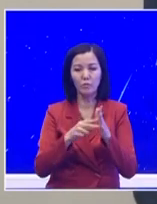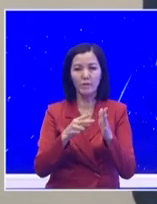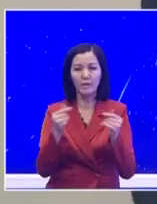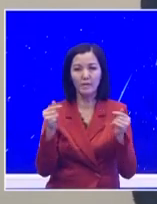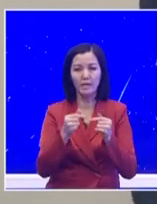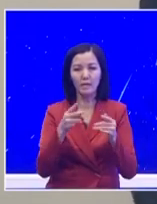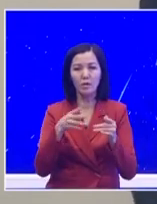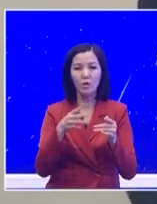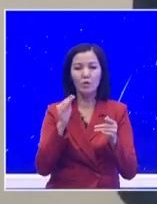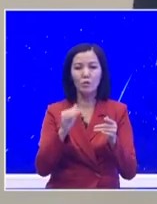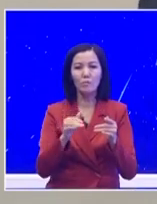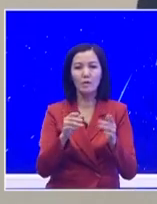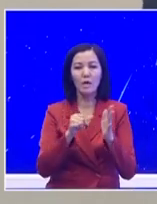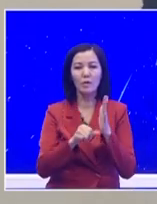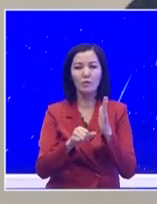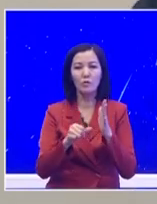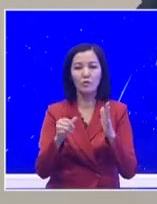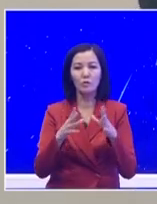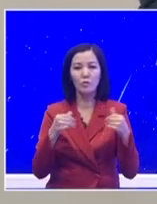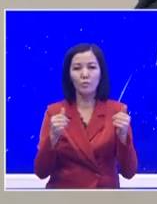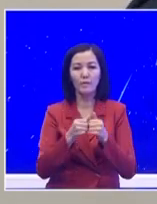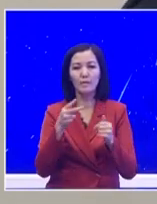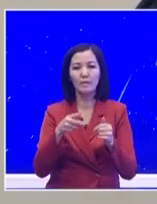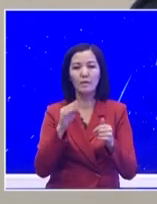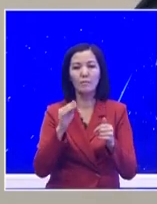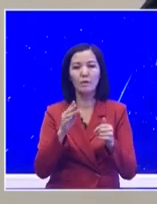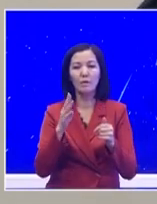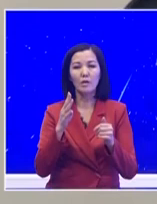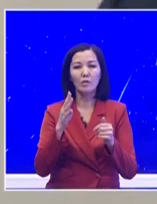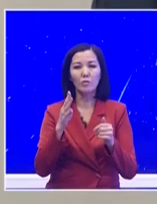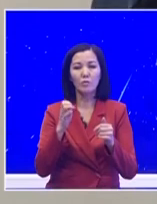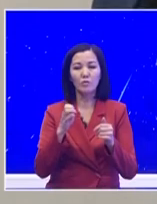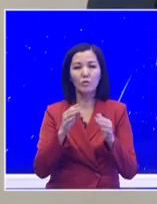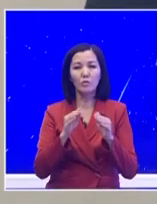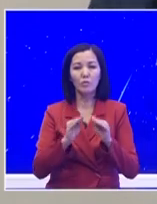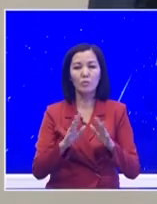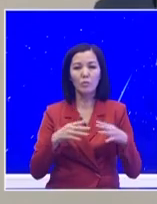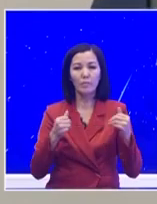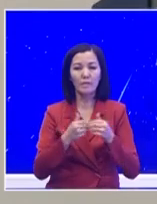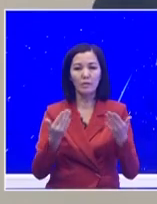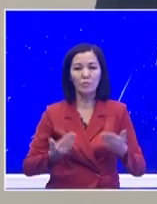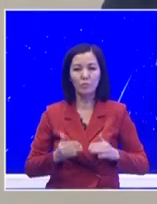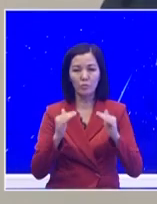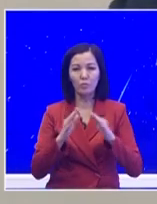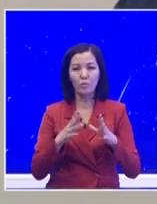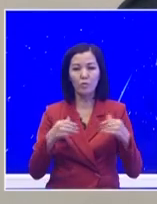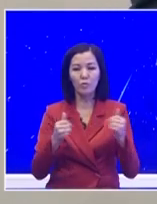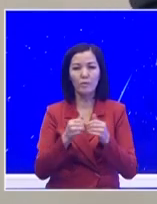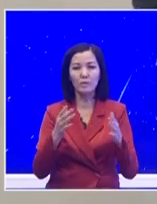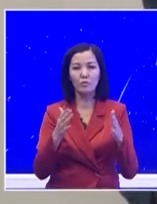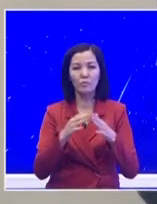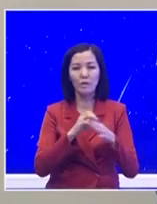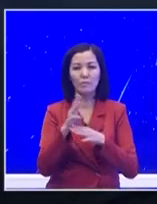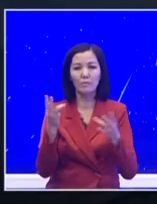сәйкес 3600 отбасын, оның ішінде 2400 көп балалы тұрмысы төмен жанұяларды тұрғын үймен қамтамасыз етуіміз